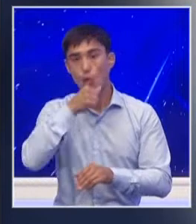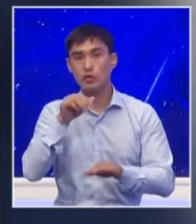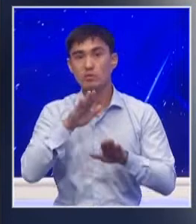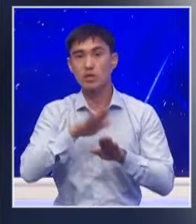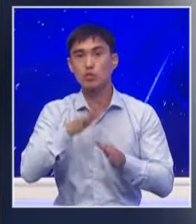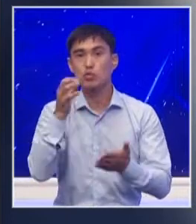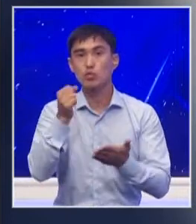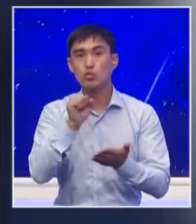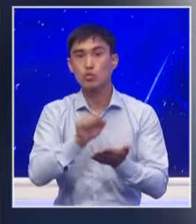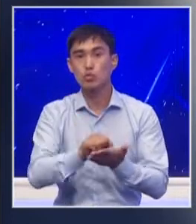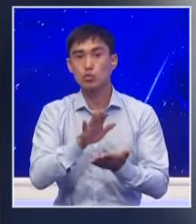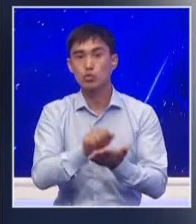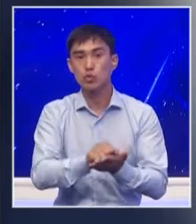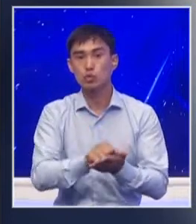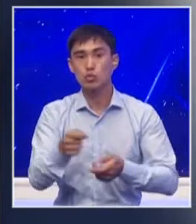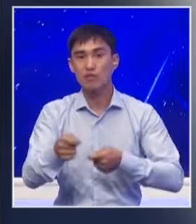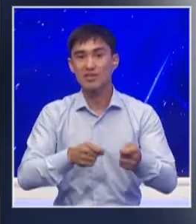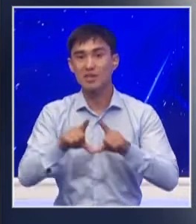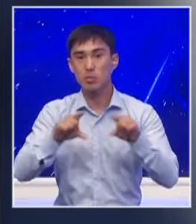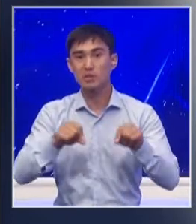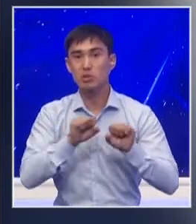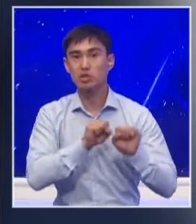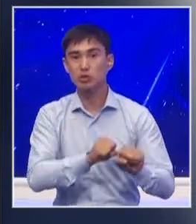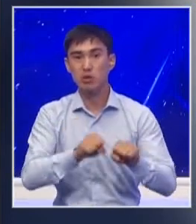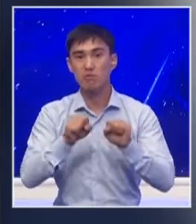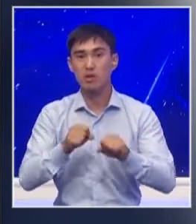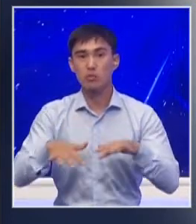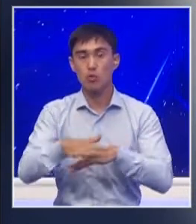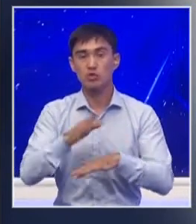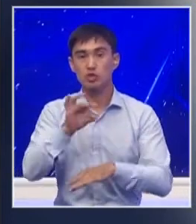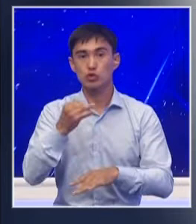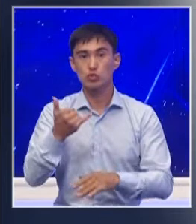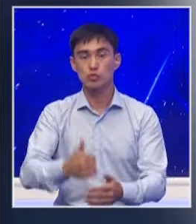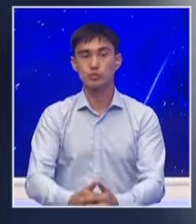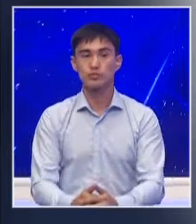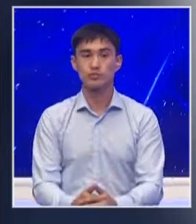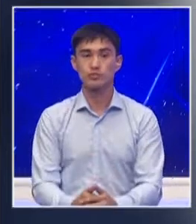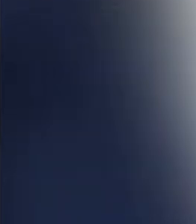должность руководителя департамента по защите прав потребителей области и жетысу